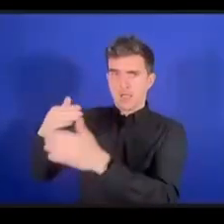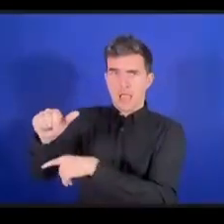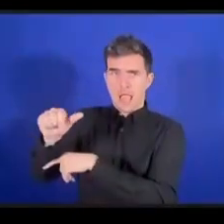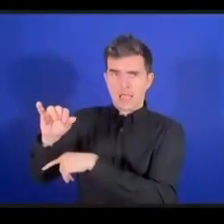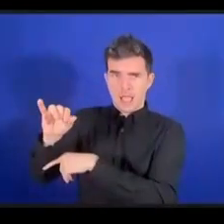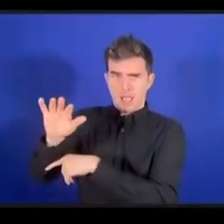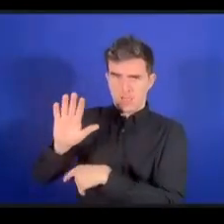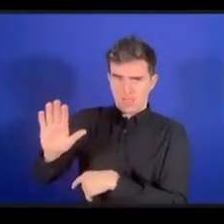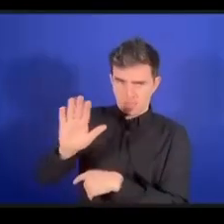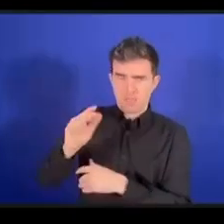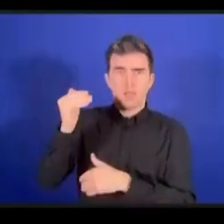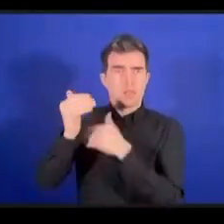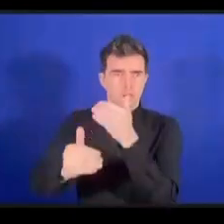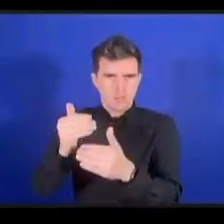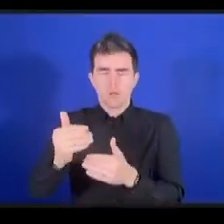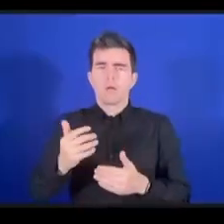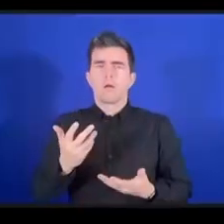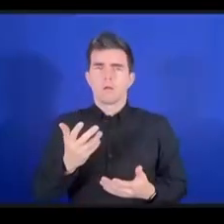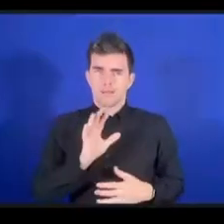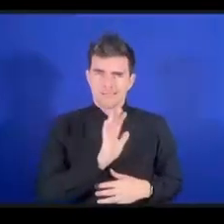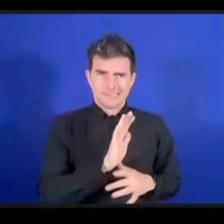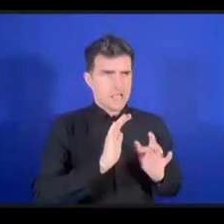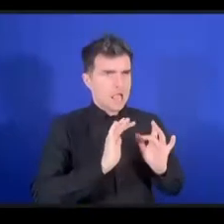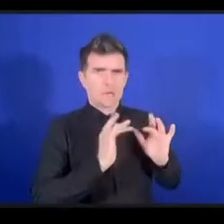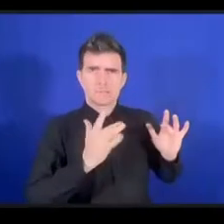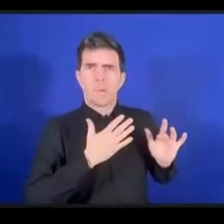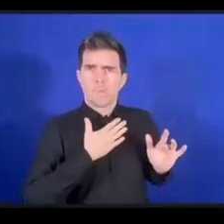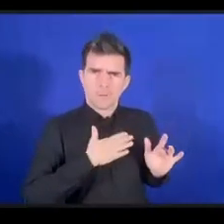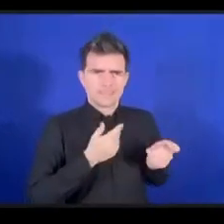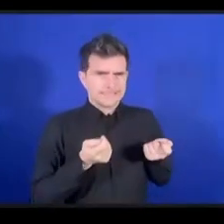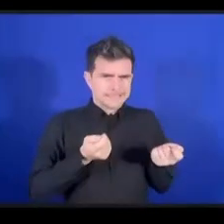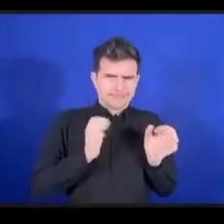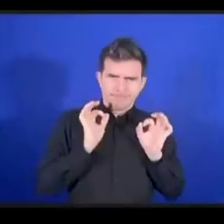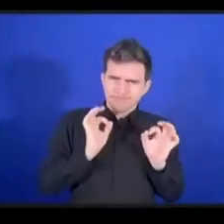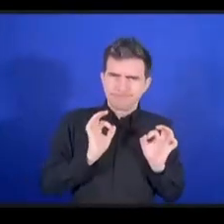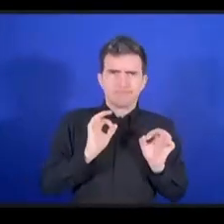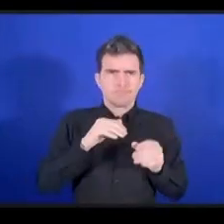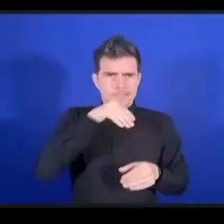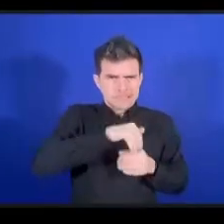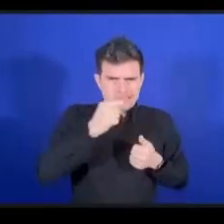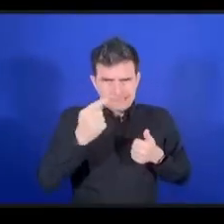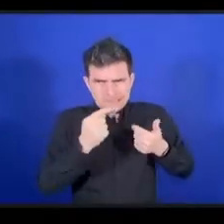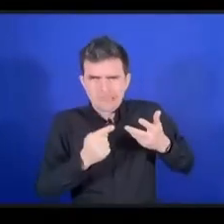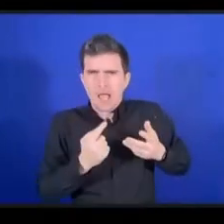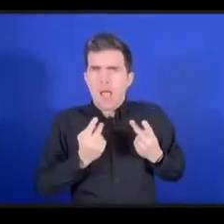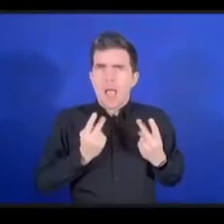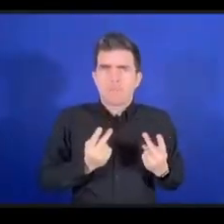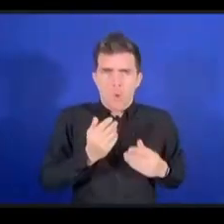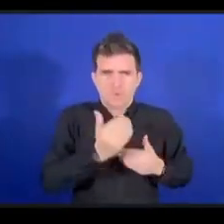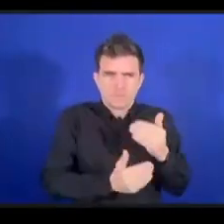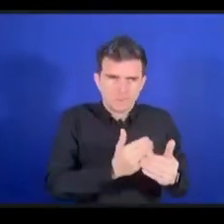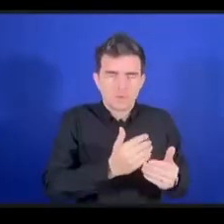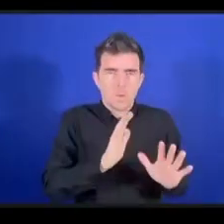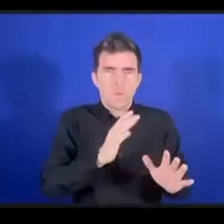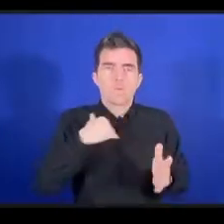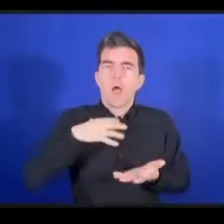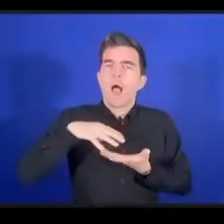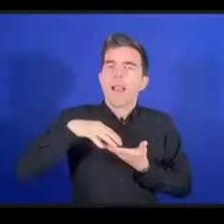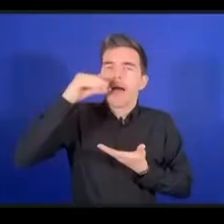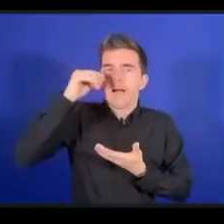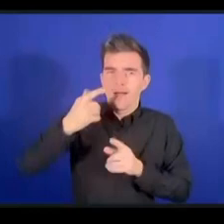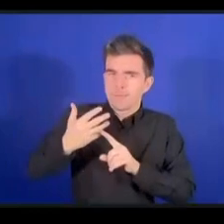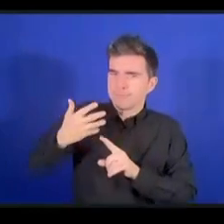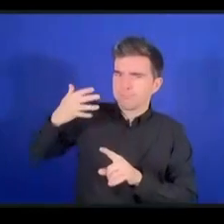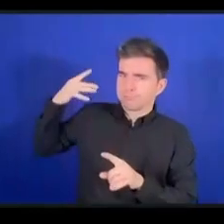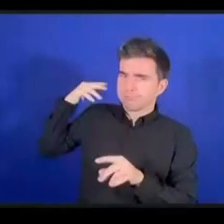所以呢，我们完全可以吸取这个互联网治理方面的教训，然后呢，用于解决这个方面